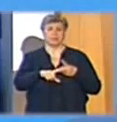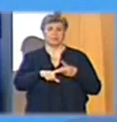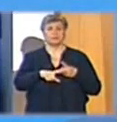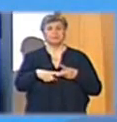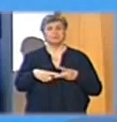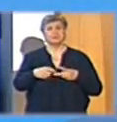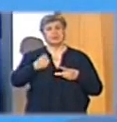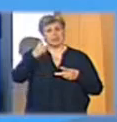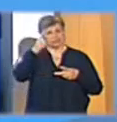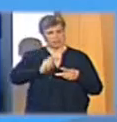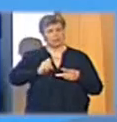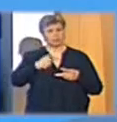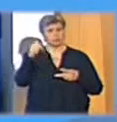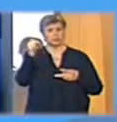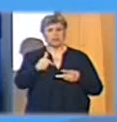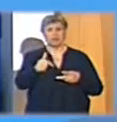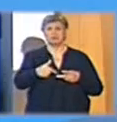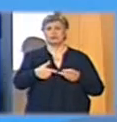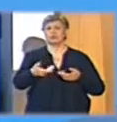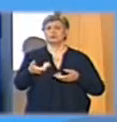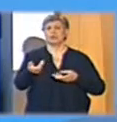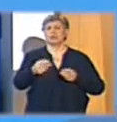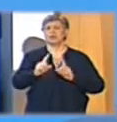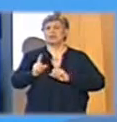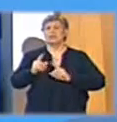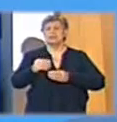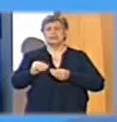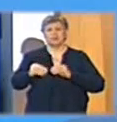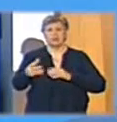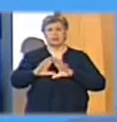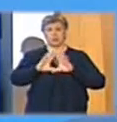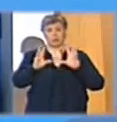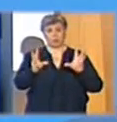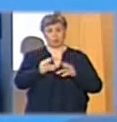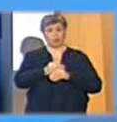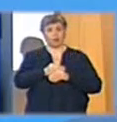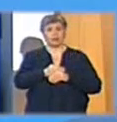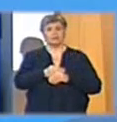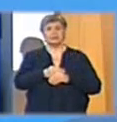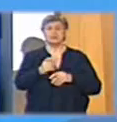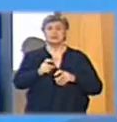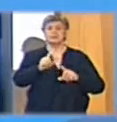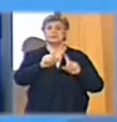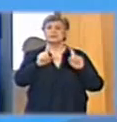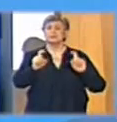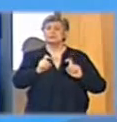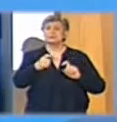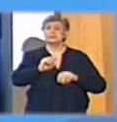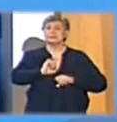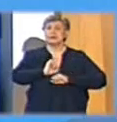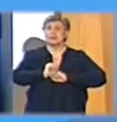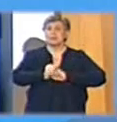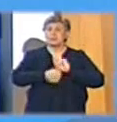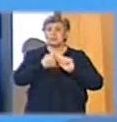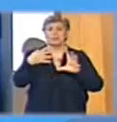ξέρετε ότι όλα αυτά και στη δική μας λογική ενδέχεται να έχεις μεγαλύτερο και παλεύουμε